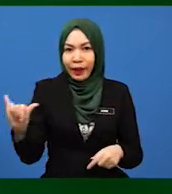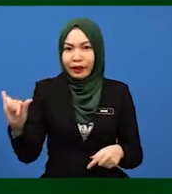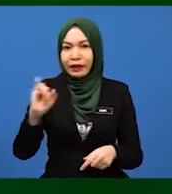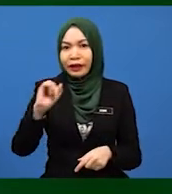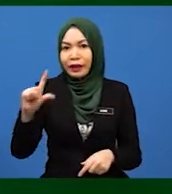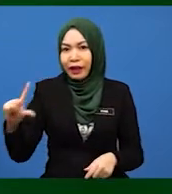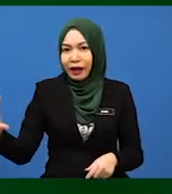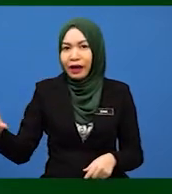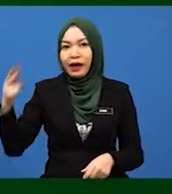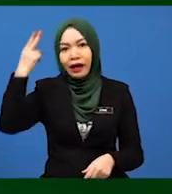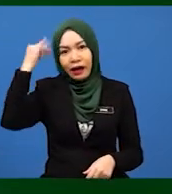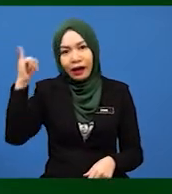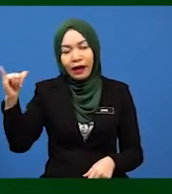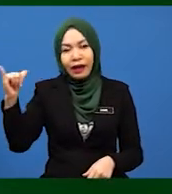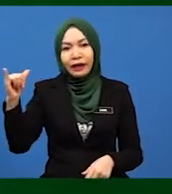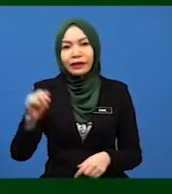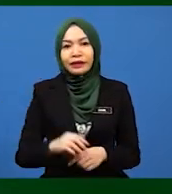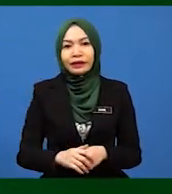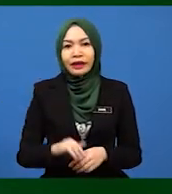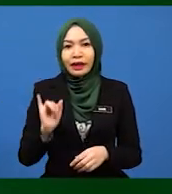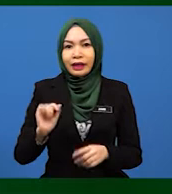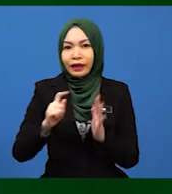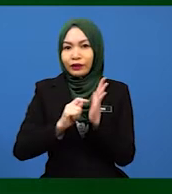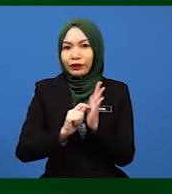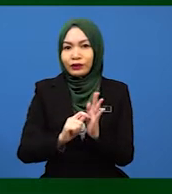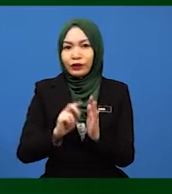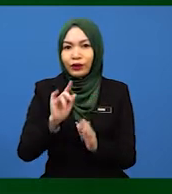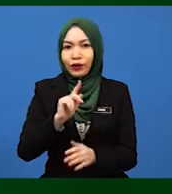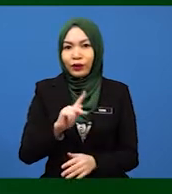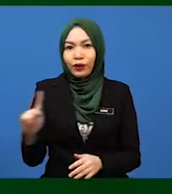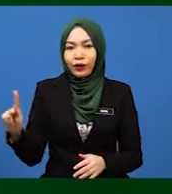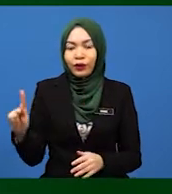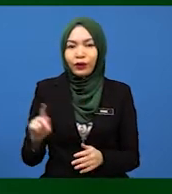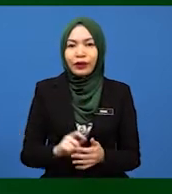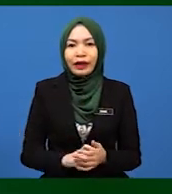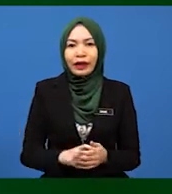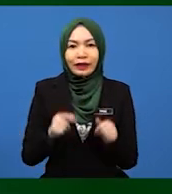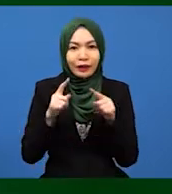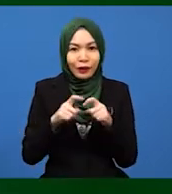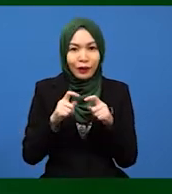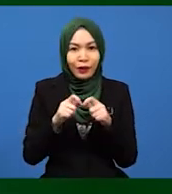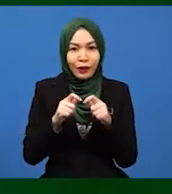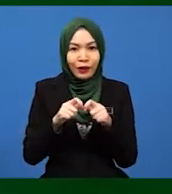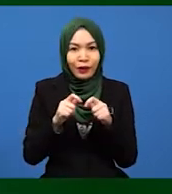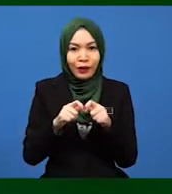Jawapannya ialah hai, yang menunjukkan sapaan ketika berjumpa.